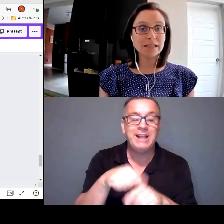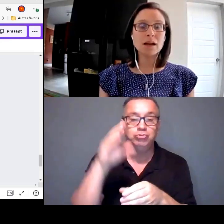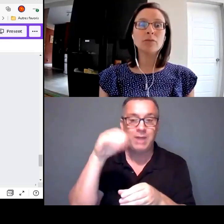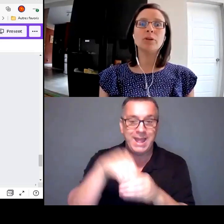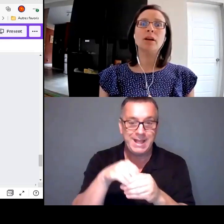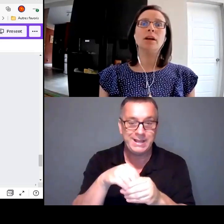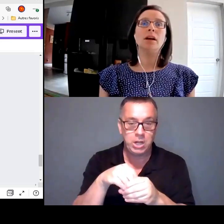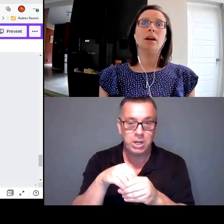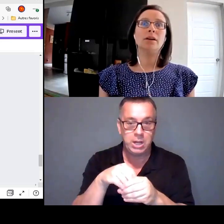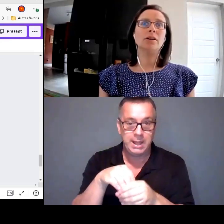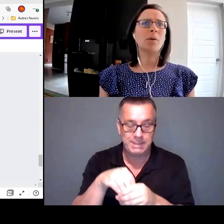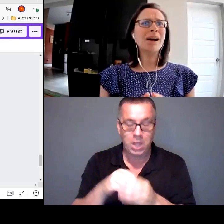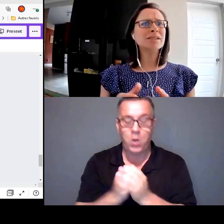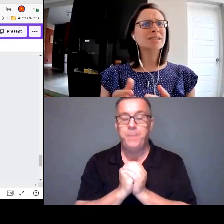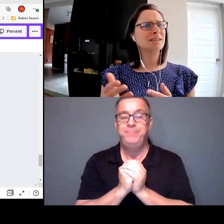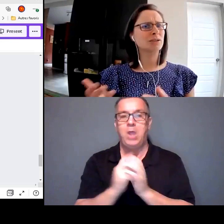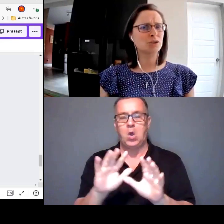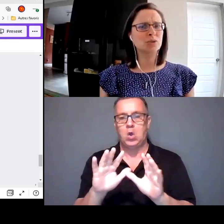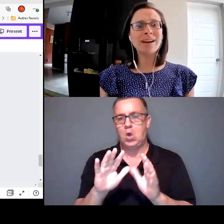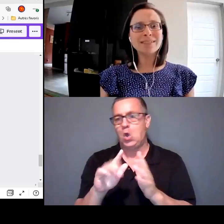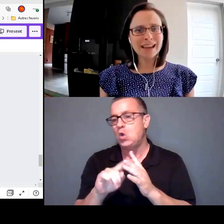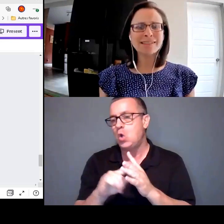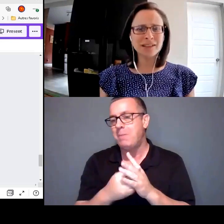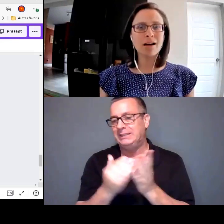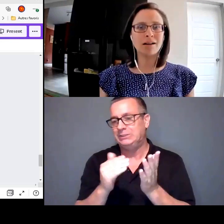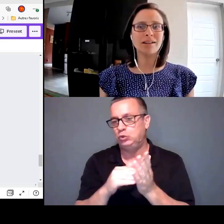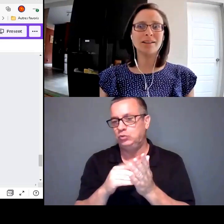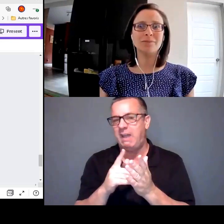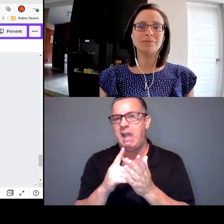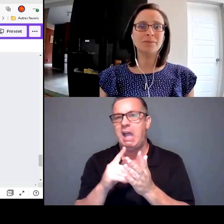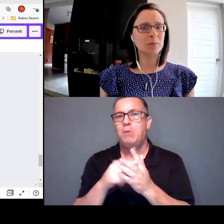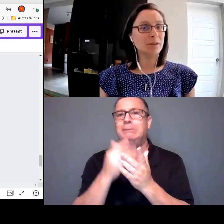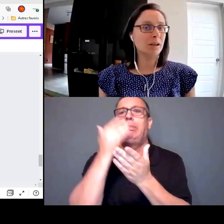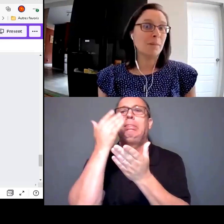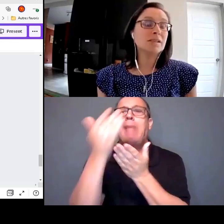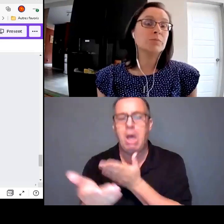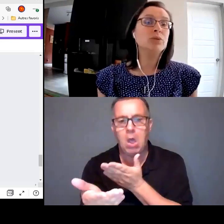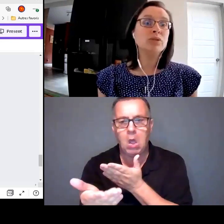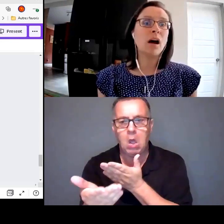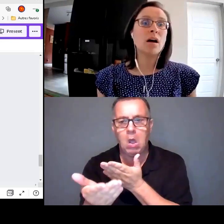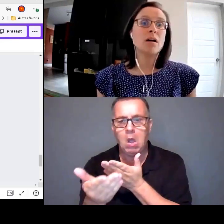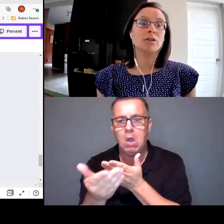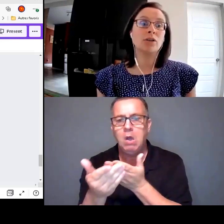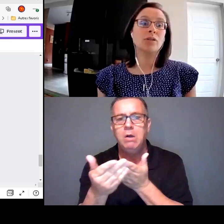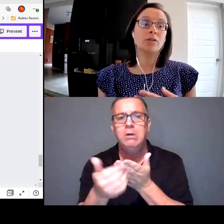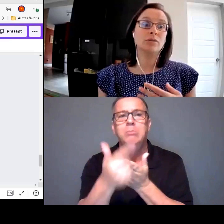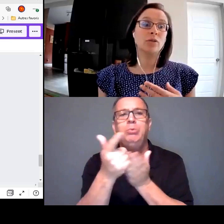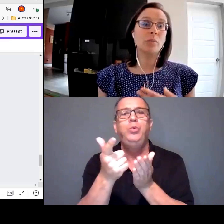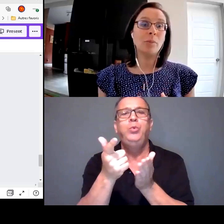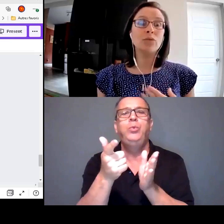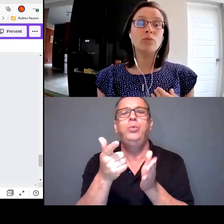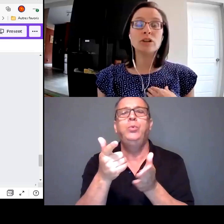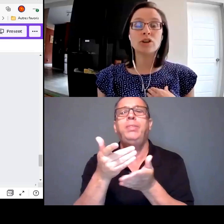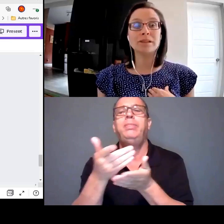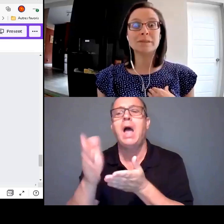par exemple, commence souvent très tard. Il commence plus tard que le